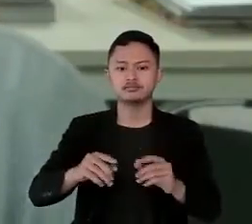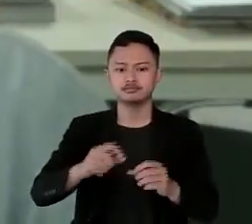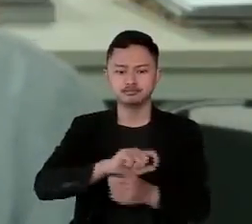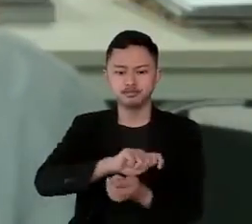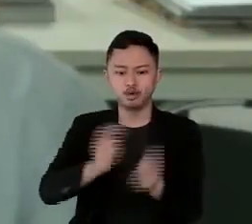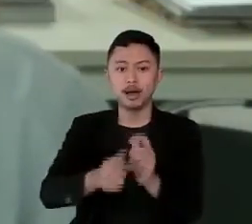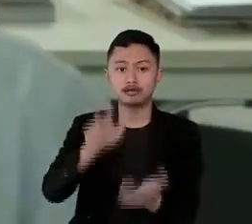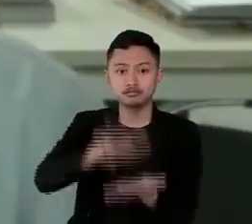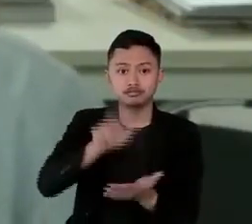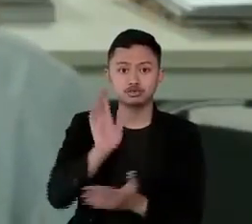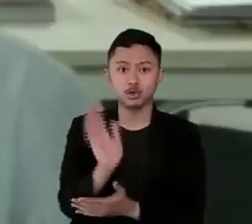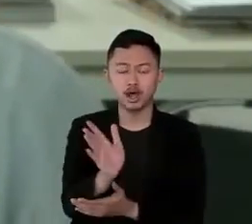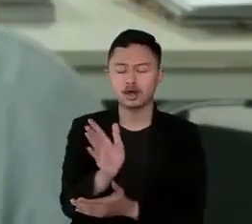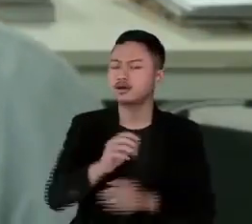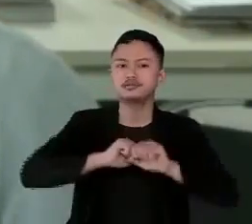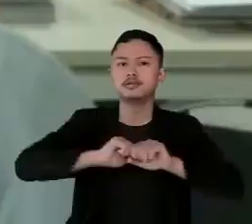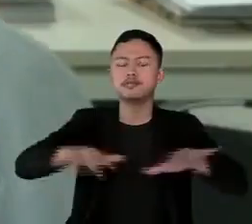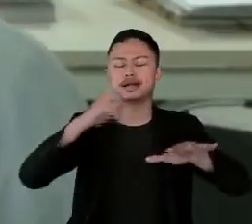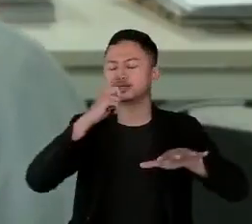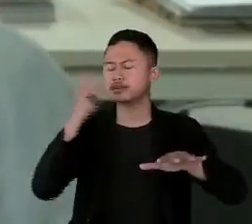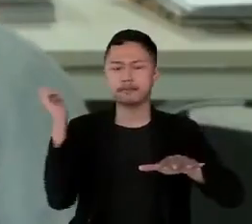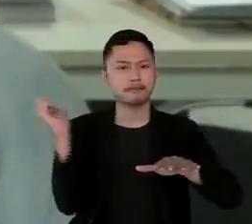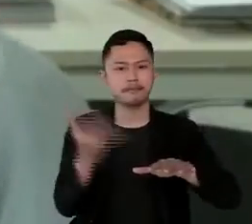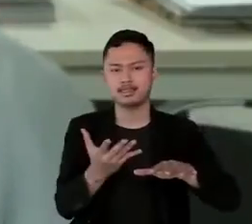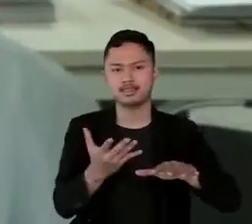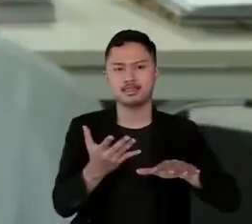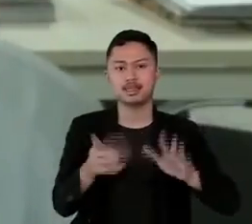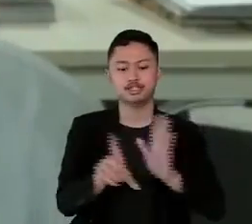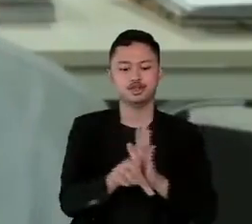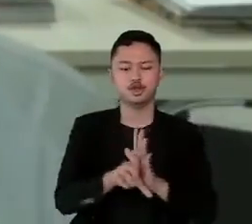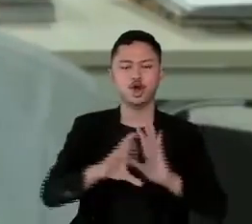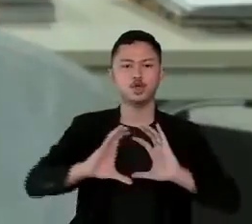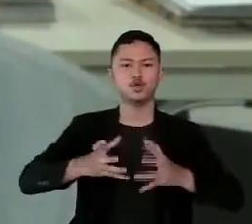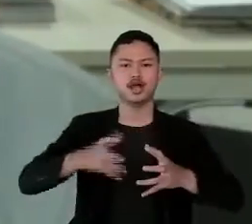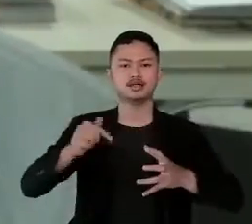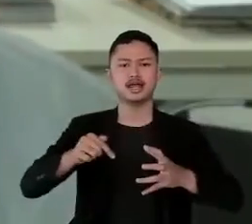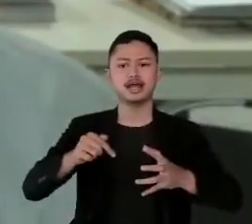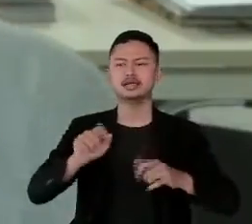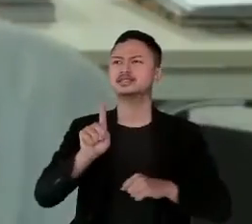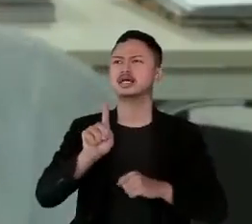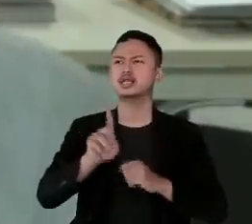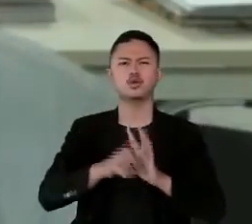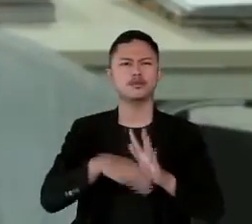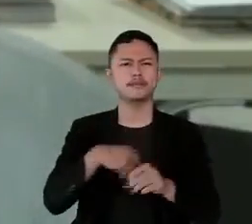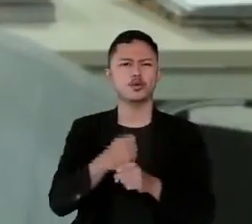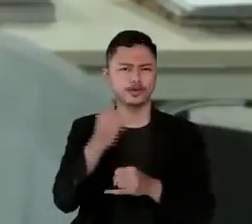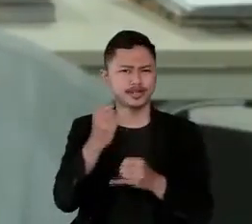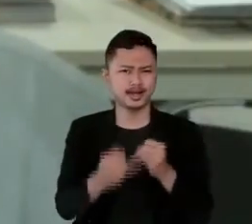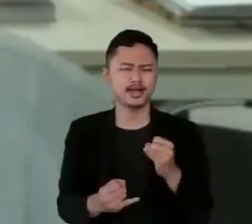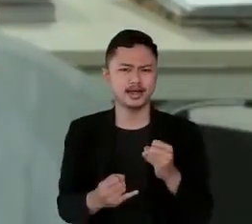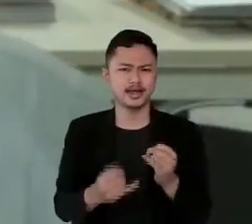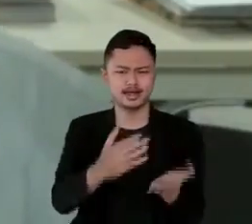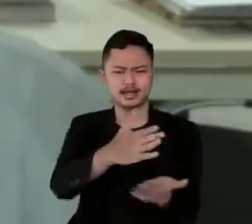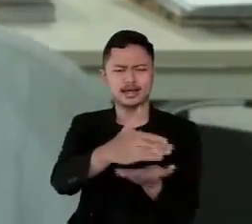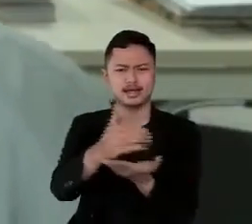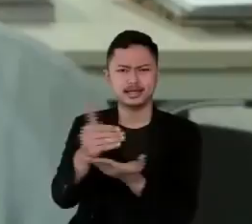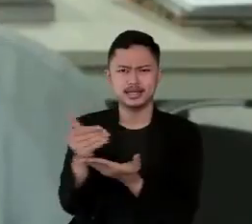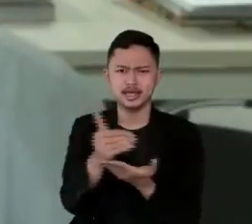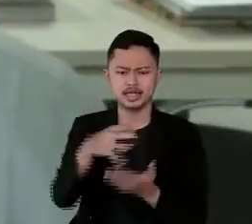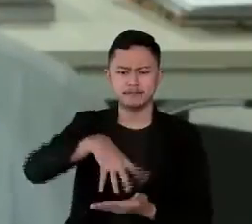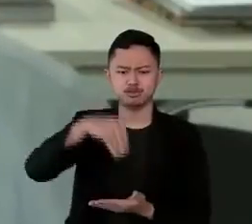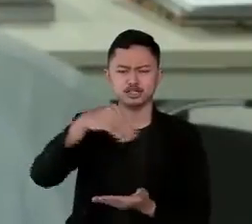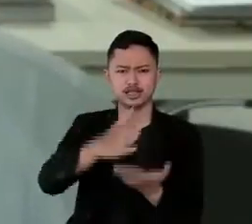sekali lagi 98% virus yang bersirkulasi sampai minggu terakhir yang ada di dalam Tetapi setelah